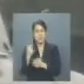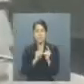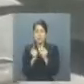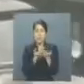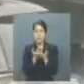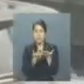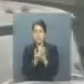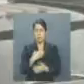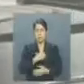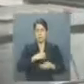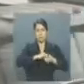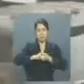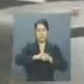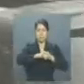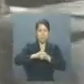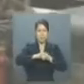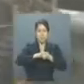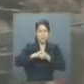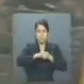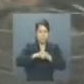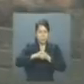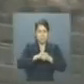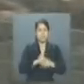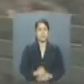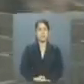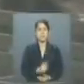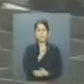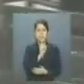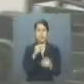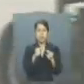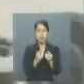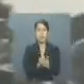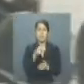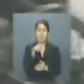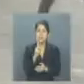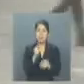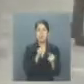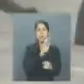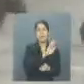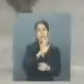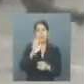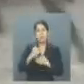ความสันติและความมั่นคงบนคาบสมุทรเกาหลีเพื่อผลประโยชน์ของทุกฝ่ายที่เกี่ยวข้องค่ะ